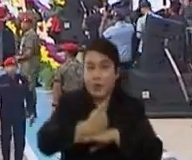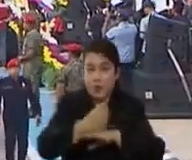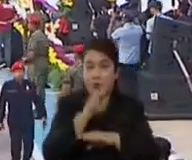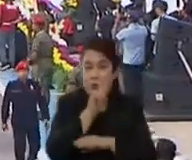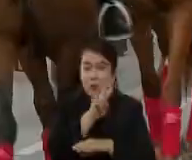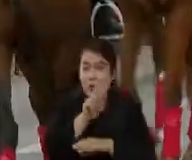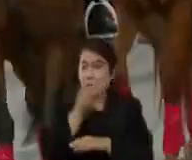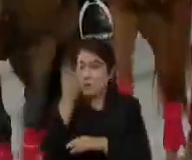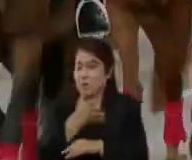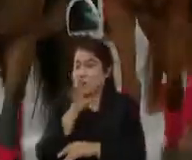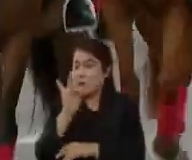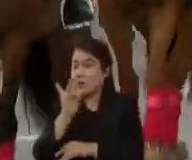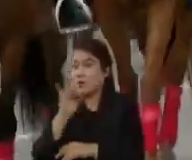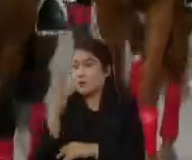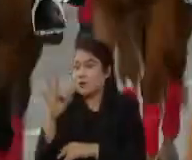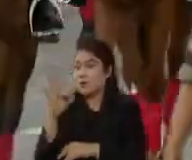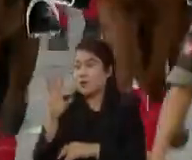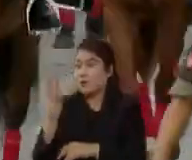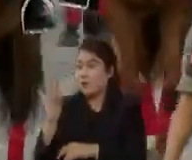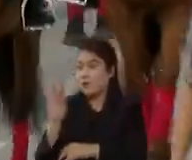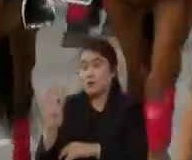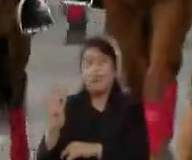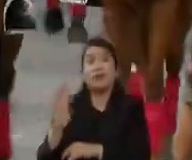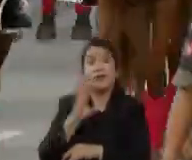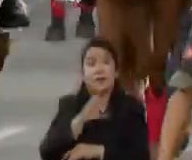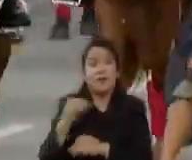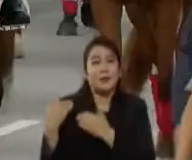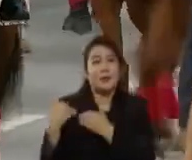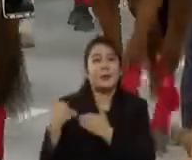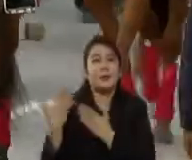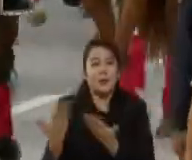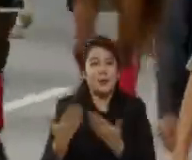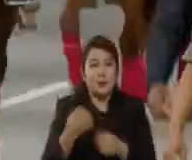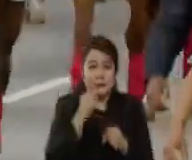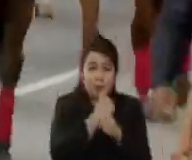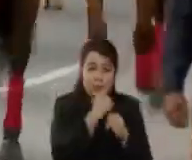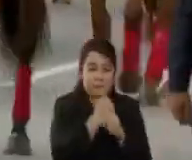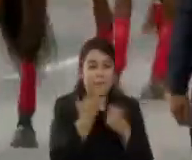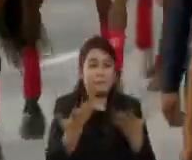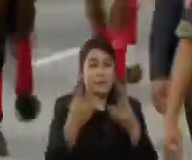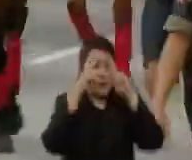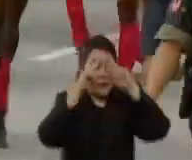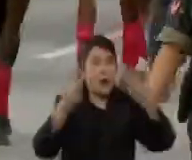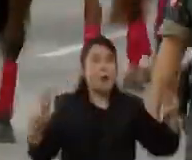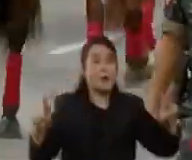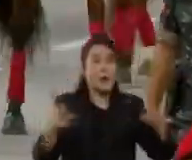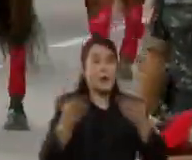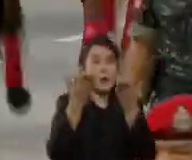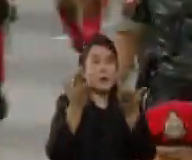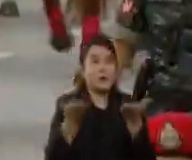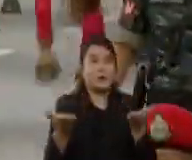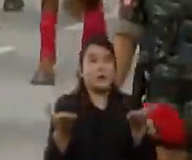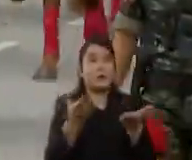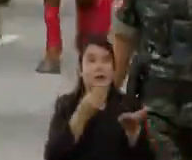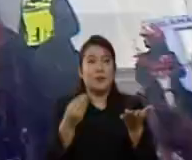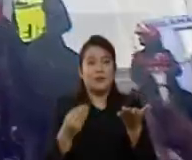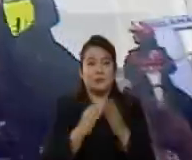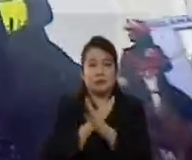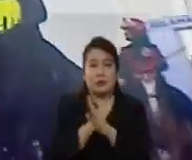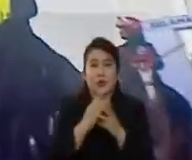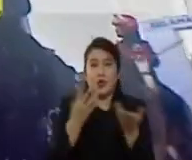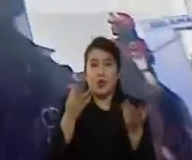22 Ogos 1984 dan berperanan dengan tugas-tugas ketenteraman awam seperti cegah